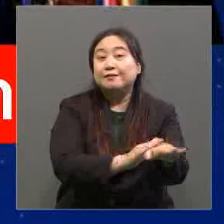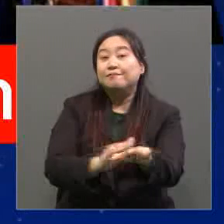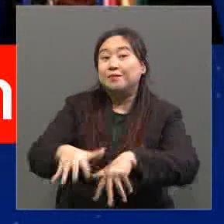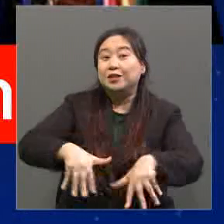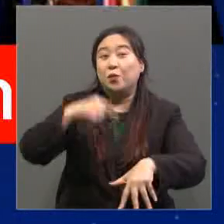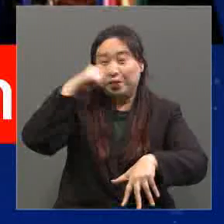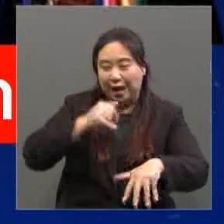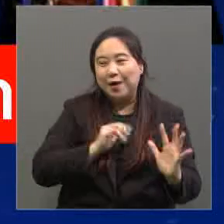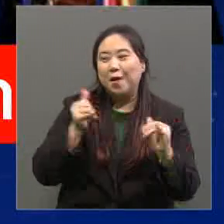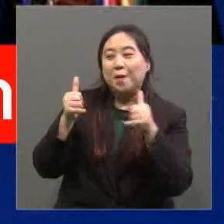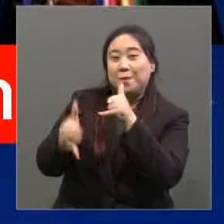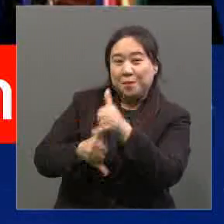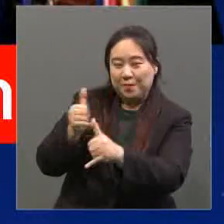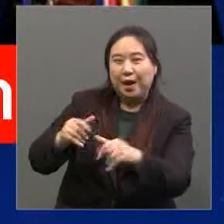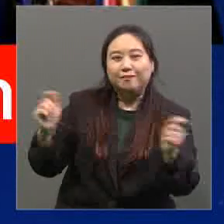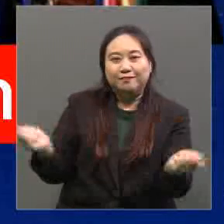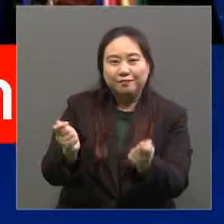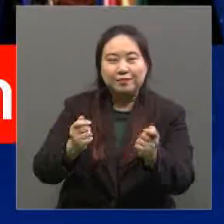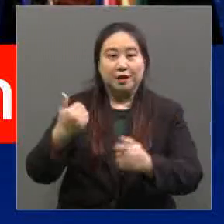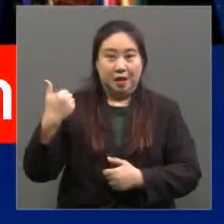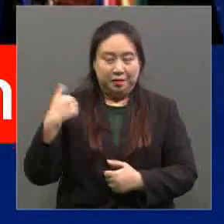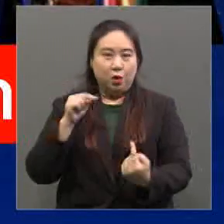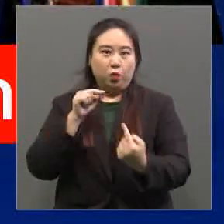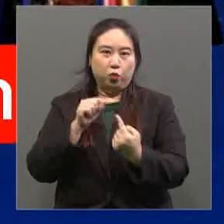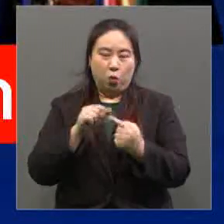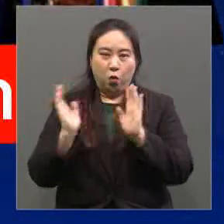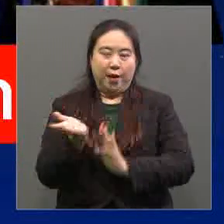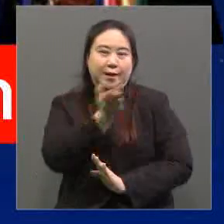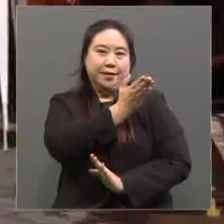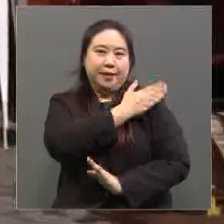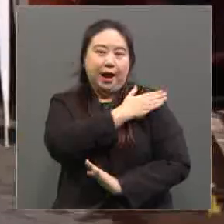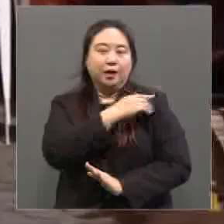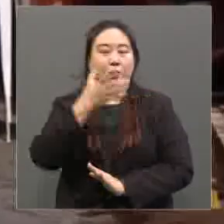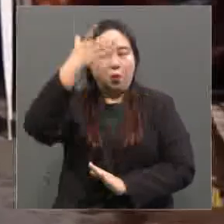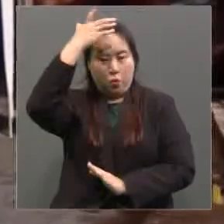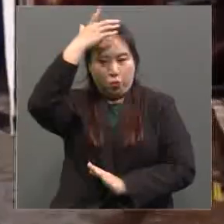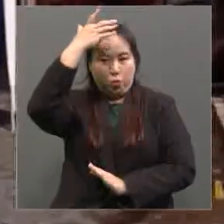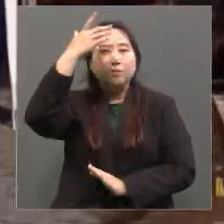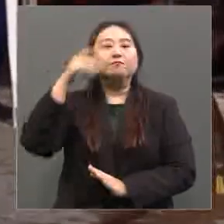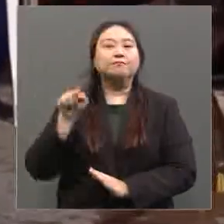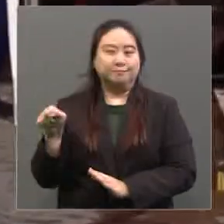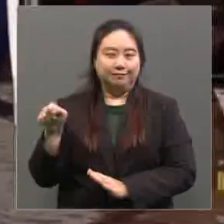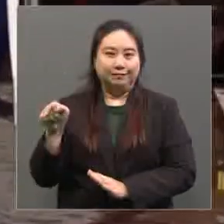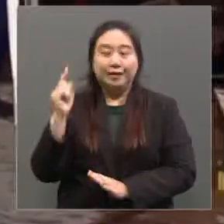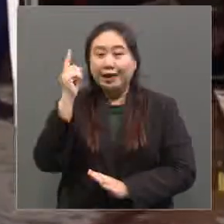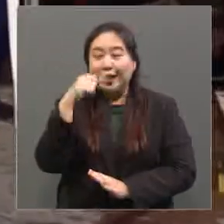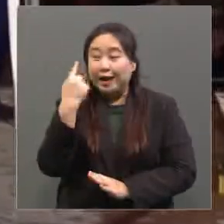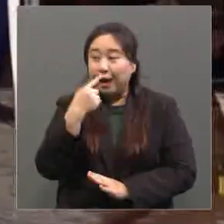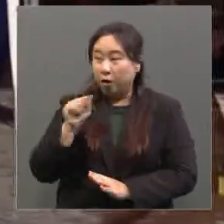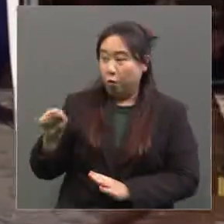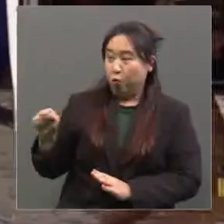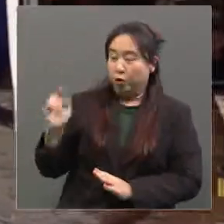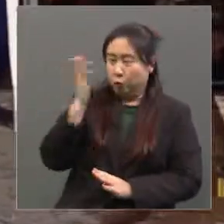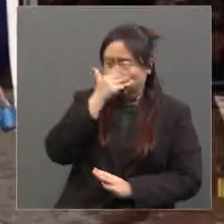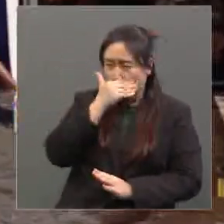มาร่วมแสดงความยินดีจะมีโชว์ตัวนางสงกรานต์ซึ่งนางสงกรานต์เนี่ยสวยับโลกเพราว่าขอบคุณมากค่ะไม่ใช่ไม่ใช่